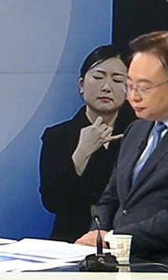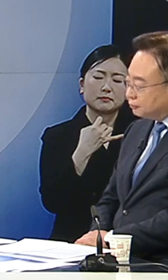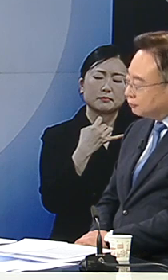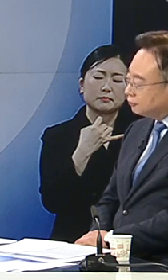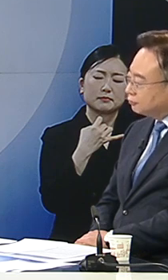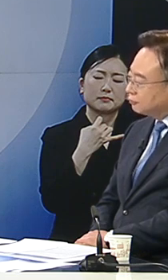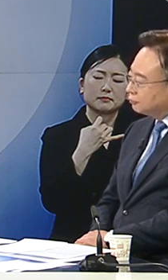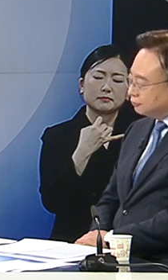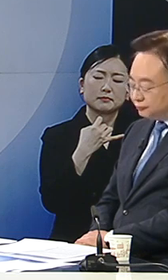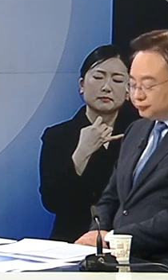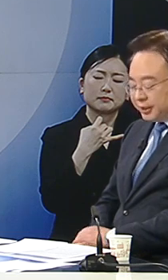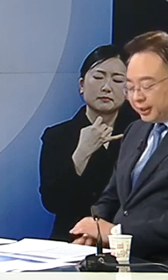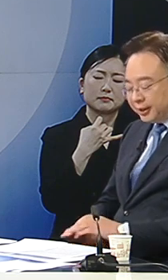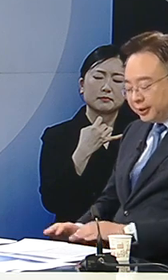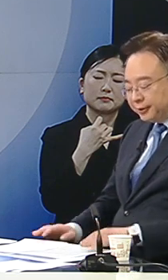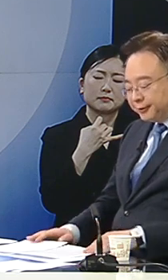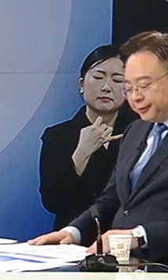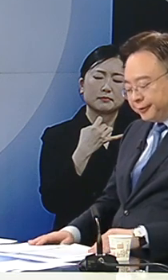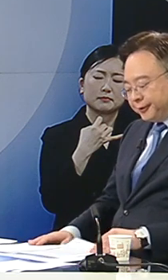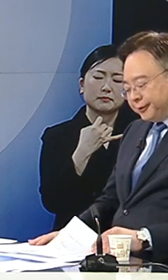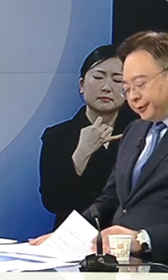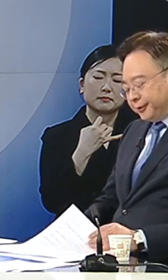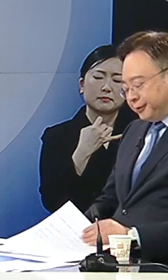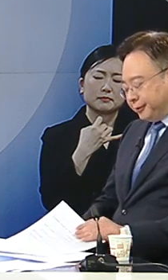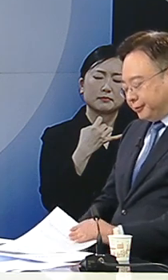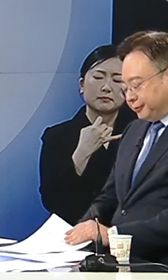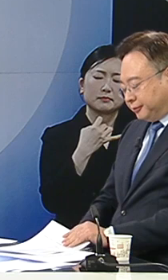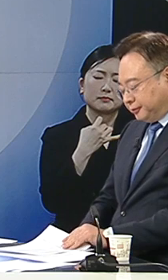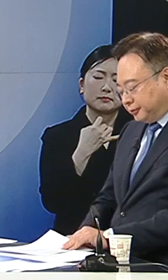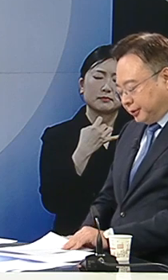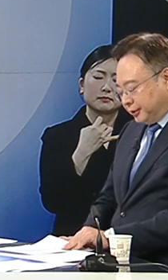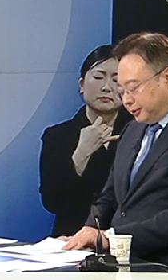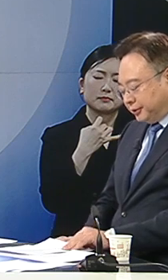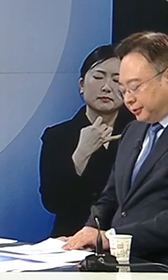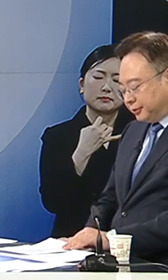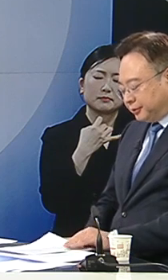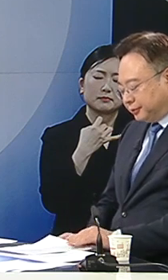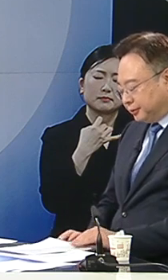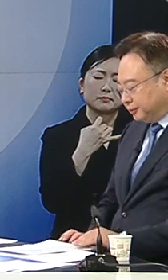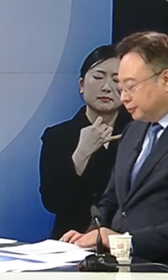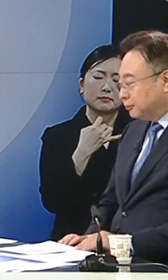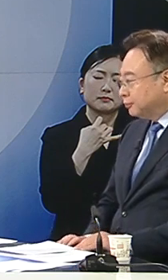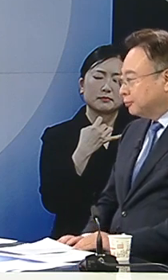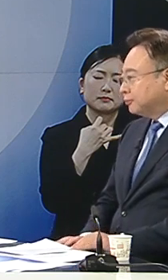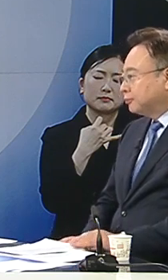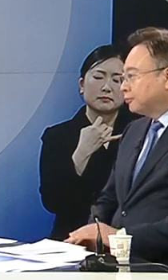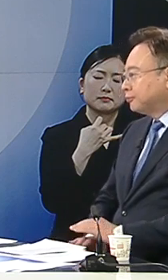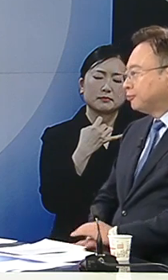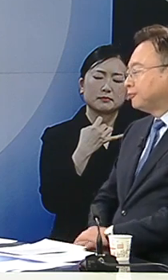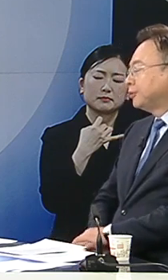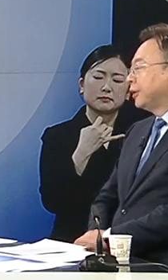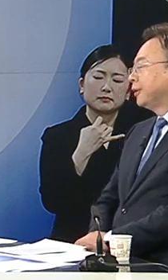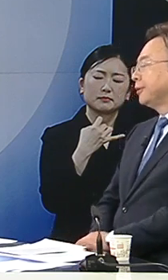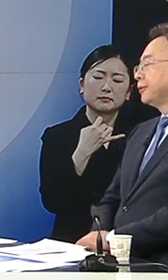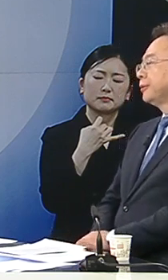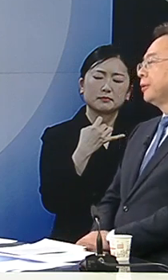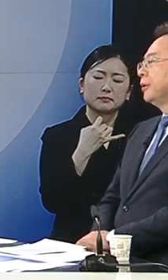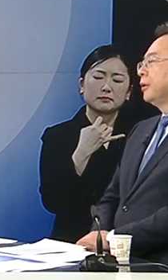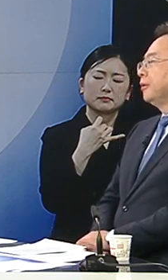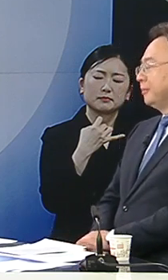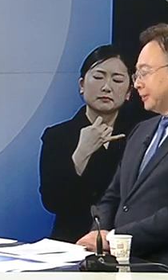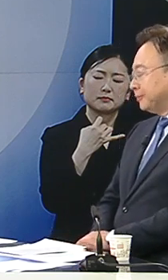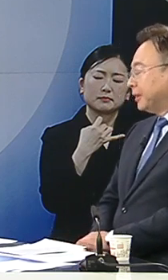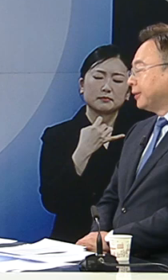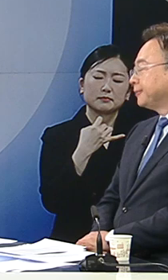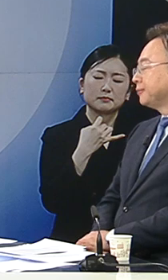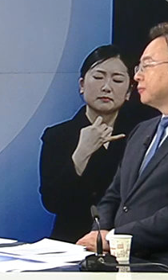들어보면 두 가지가 좀 아쉽다고 하거든요. 네. 그러니까 지금 의대 정원을 늘려도 전문의 배출까지 증원하는데 실질적 증원하는데 10년이